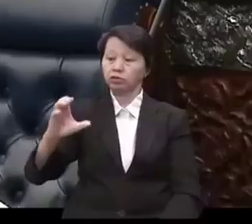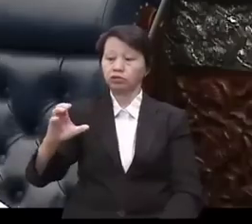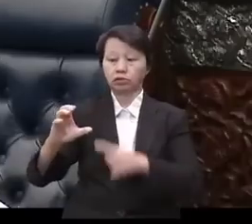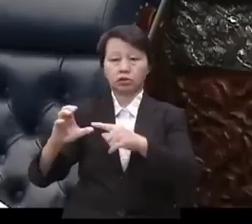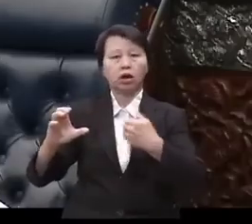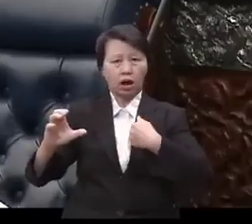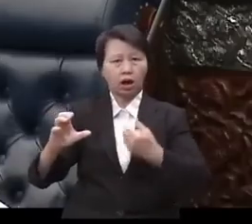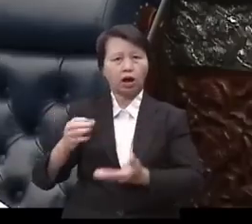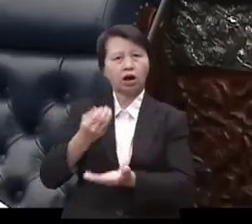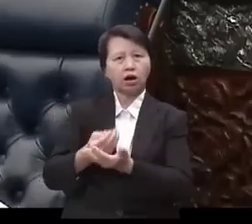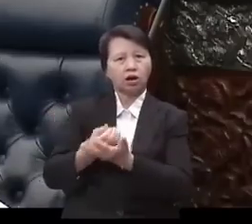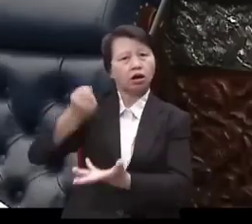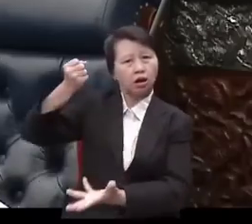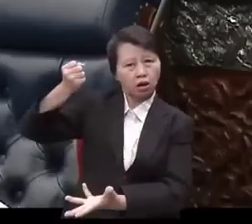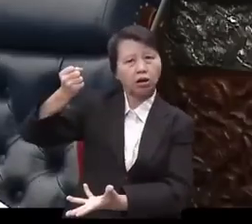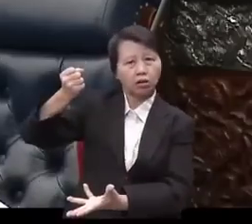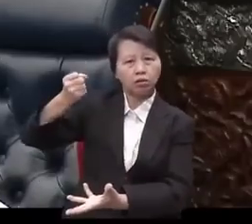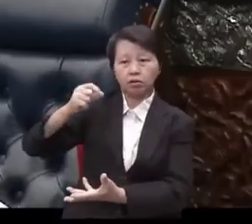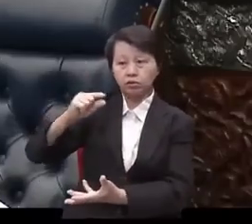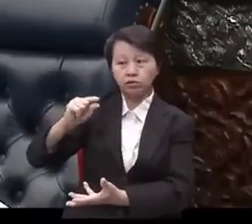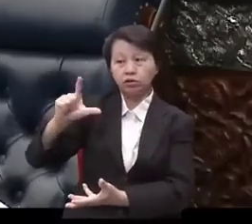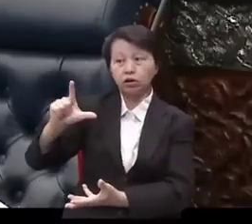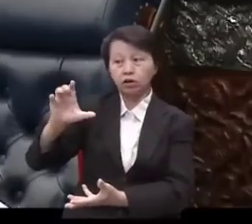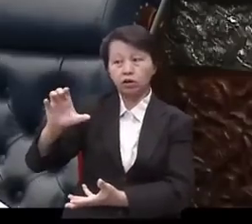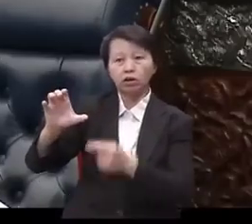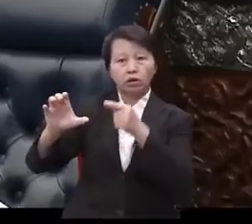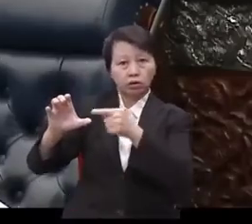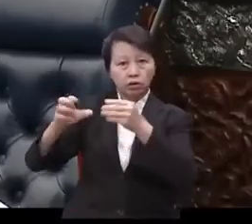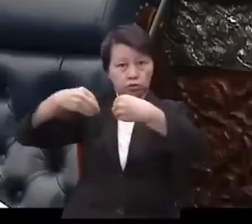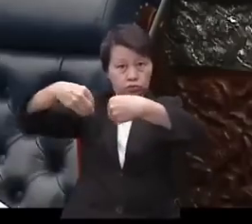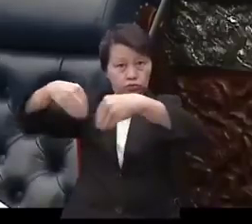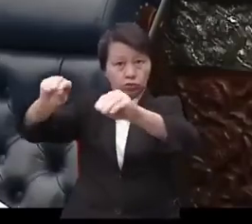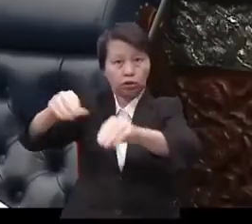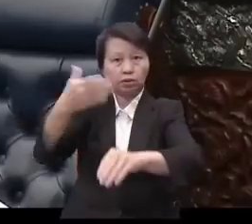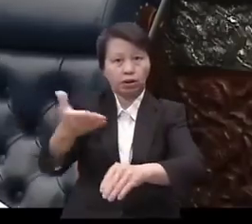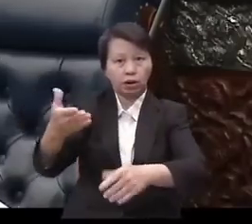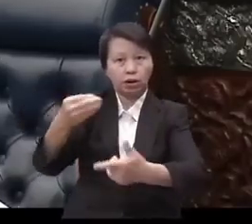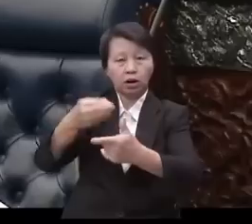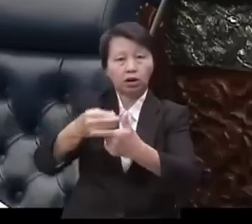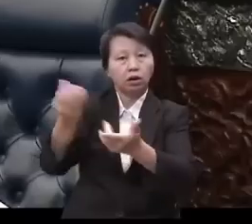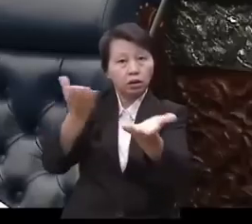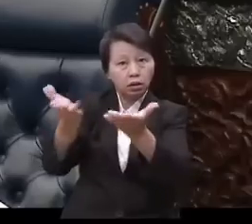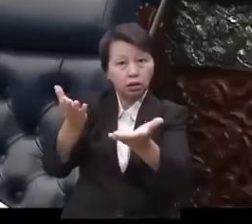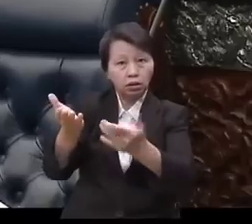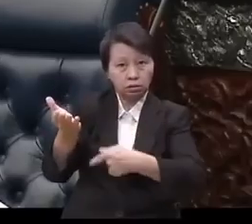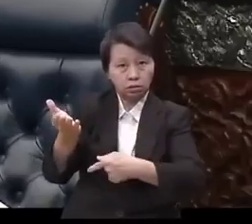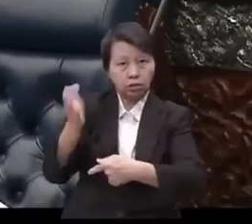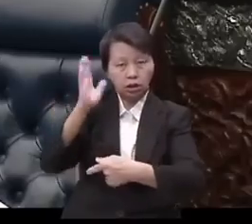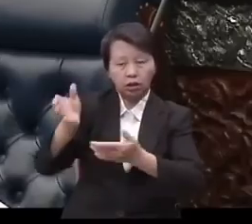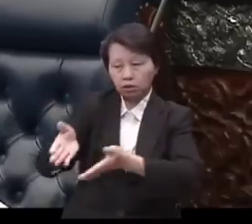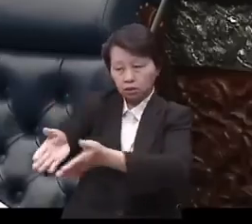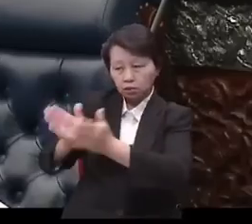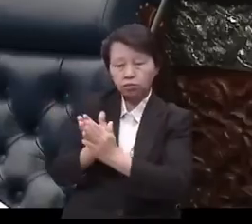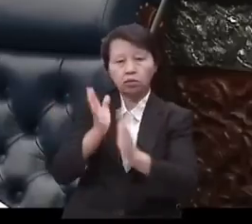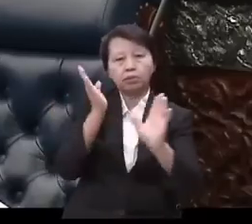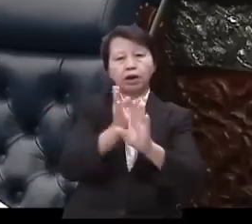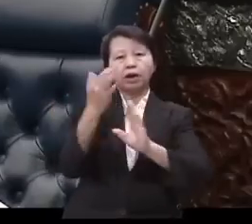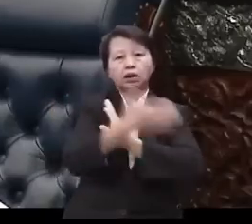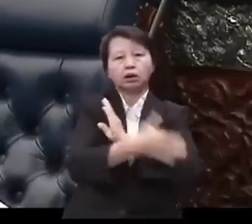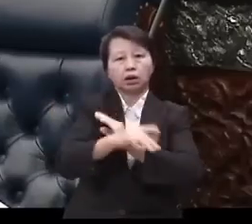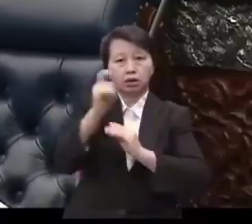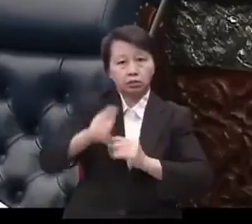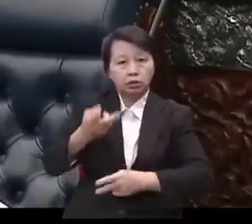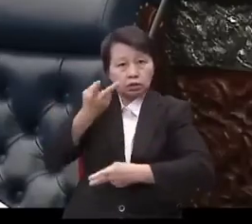saving. Adakah selepas mereka menjual suatu barangan ataupun satu perkhidmatan, akan diminta oleh bank negara